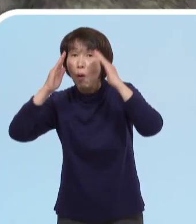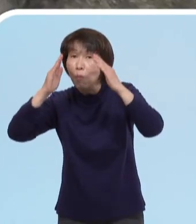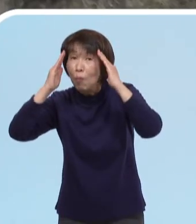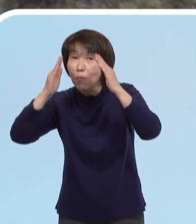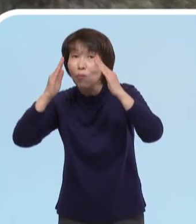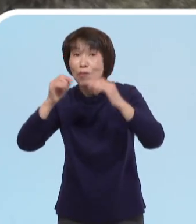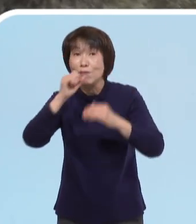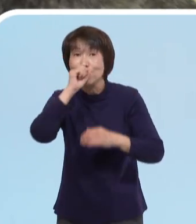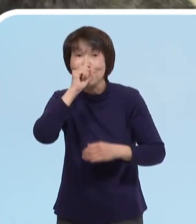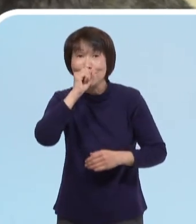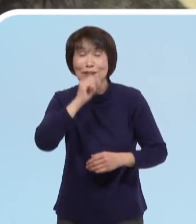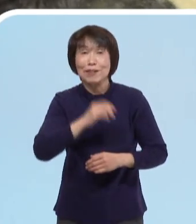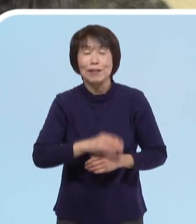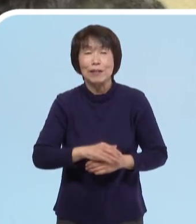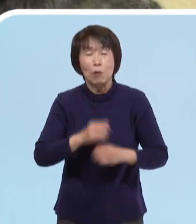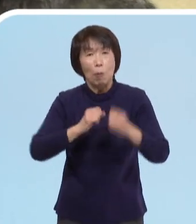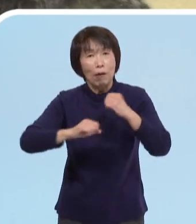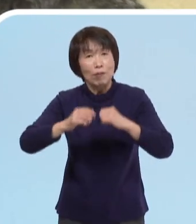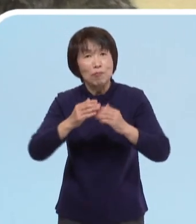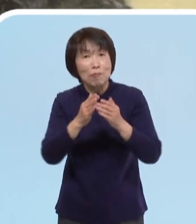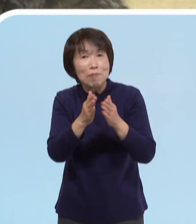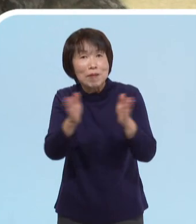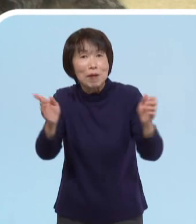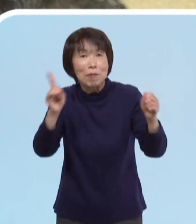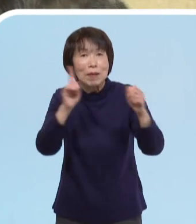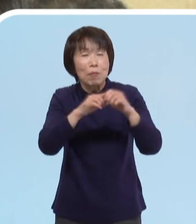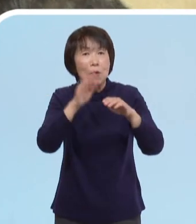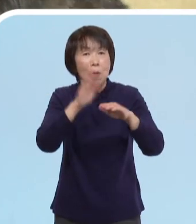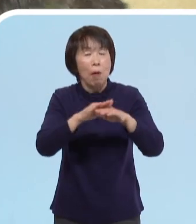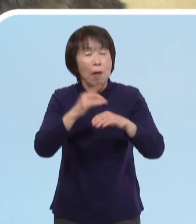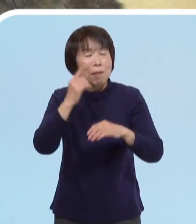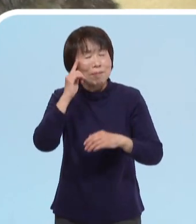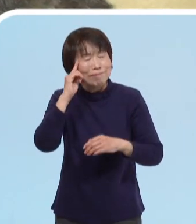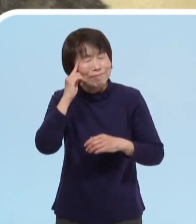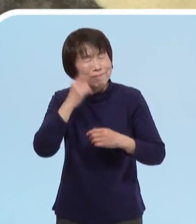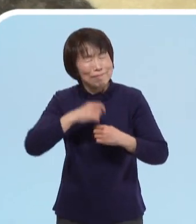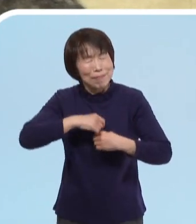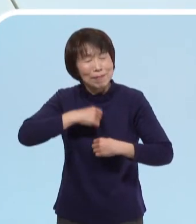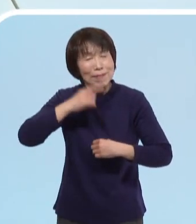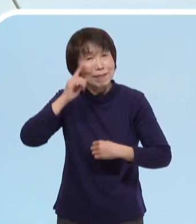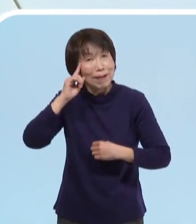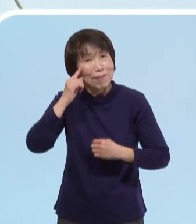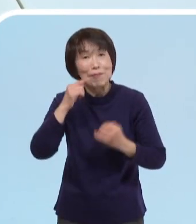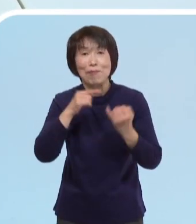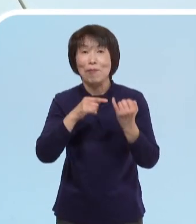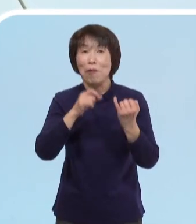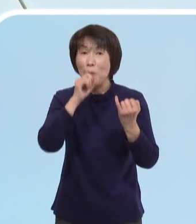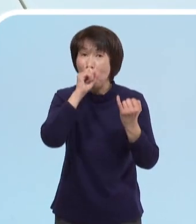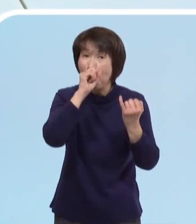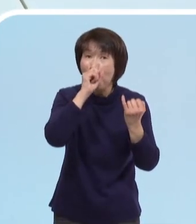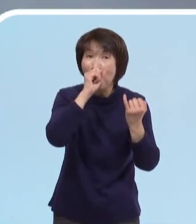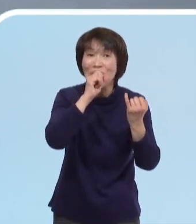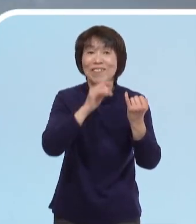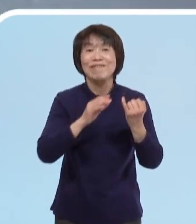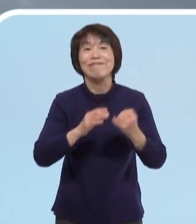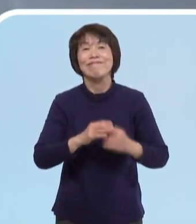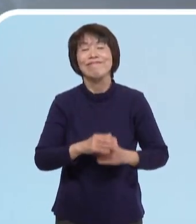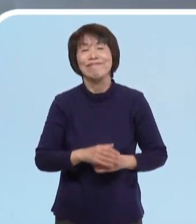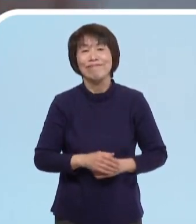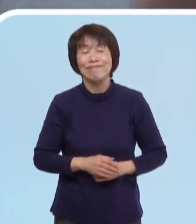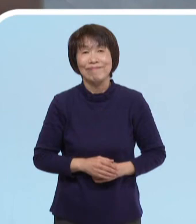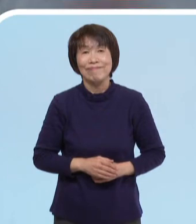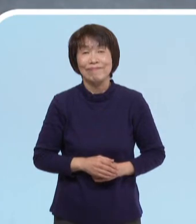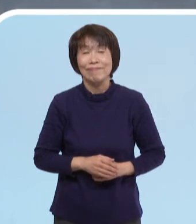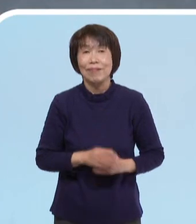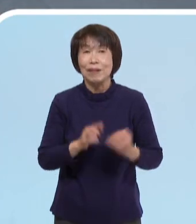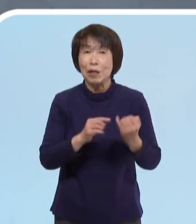命、この活動を広げるにはどうしたらいいかっていうのを真面目に素直に考えて取り組んでくれているので、なんか